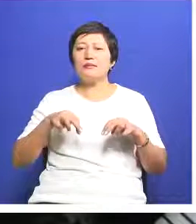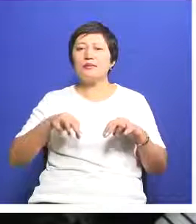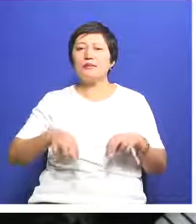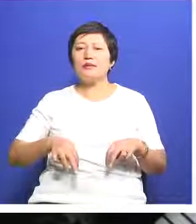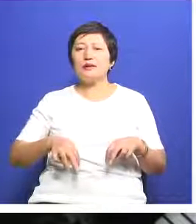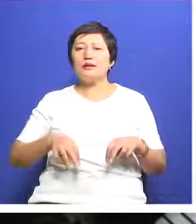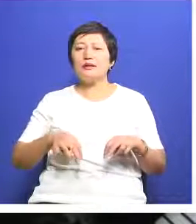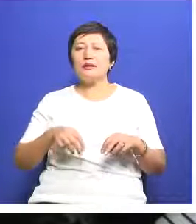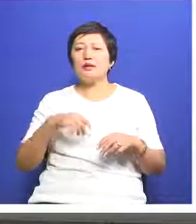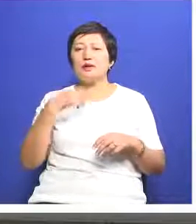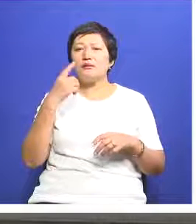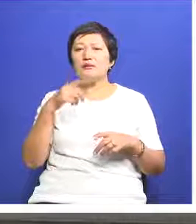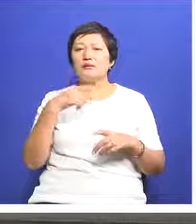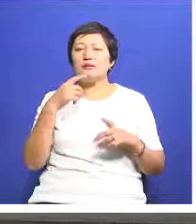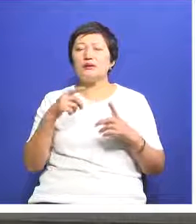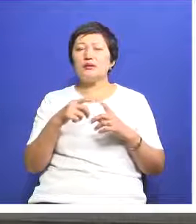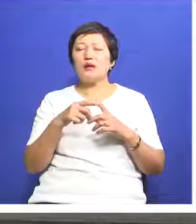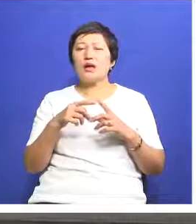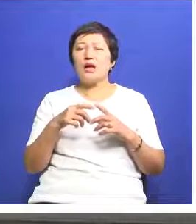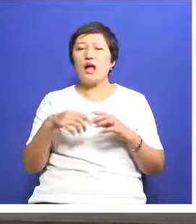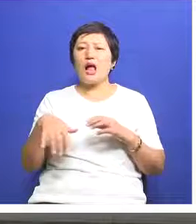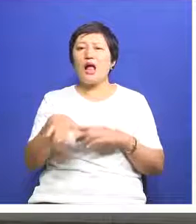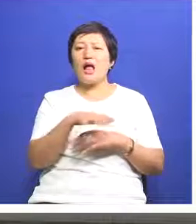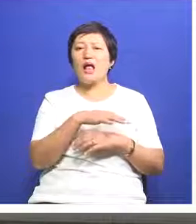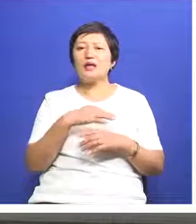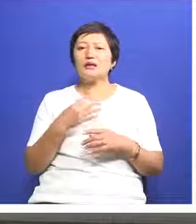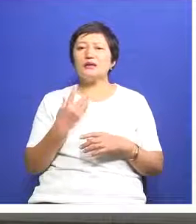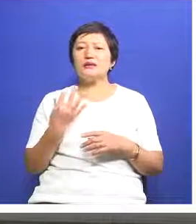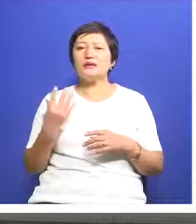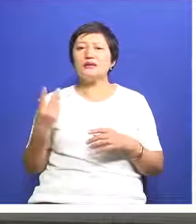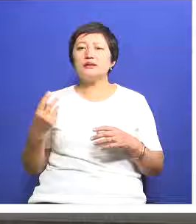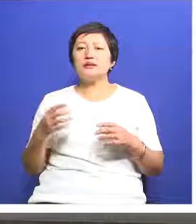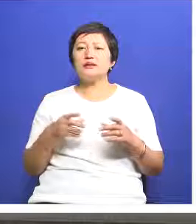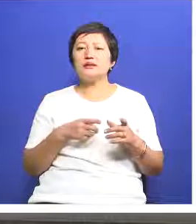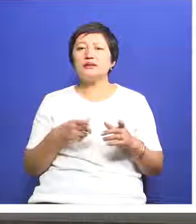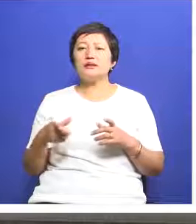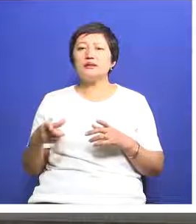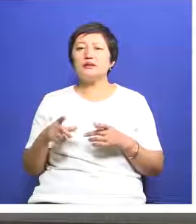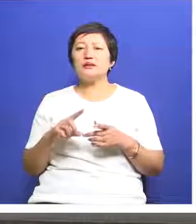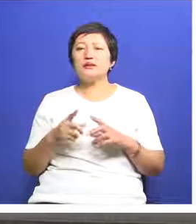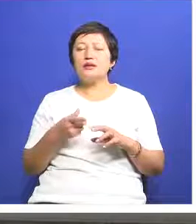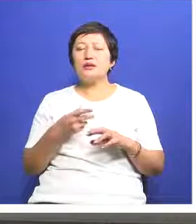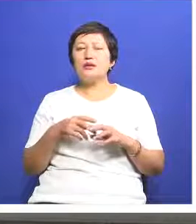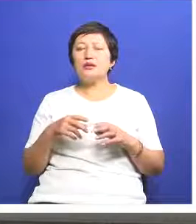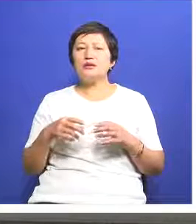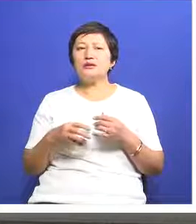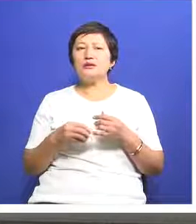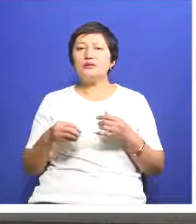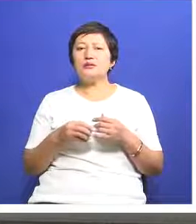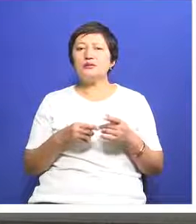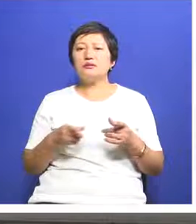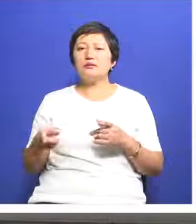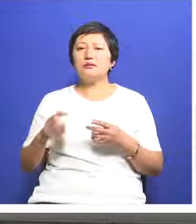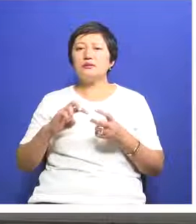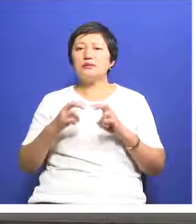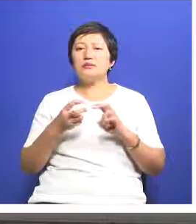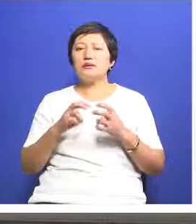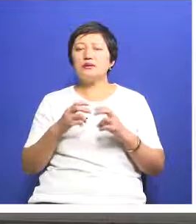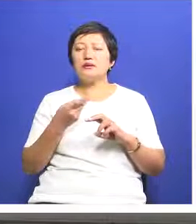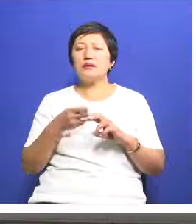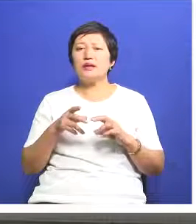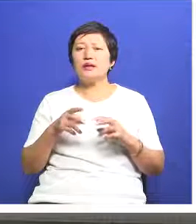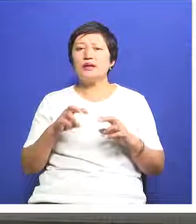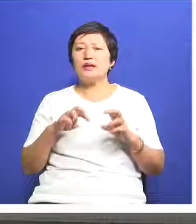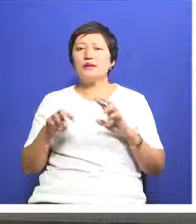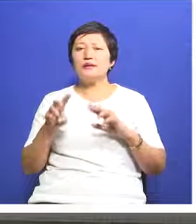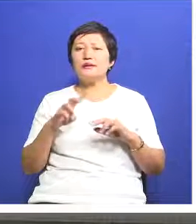деп біз қазір бұл жердегі халықтың санына байланысты кезектіліктегі қанша жер учаскелер беру керек сол мәселелердің бәрін